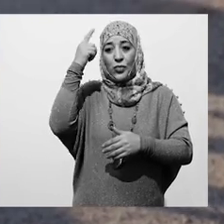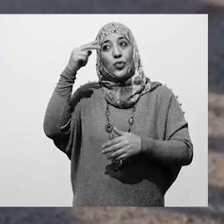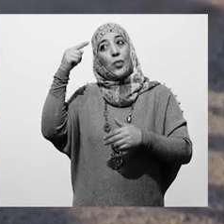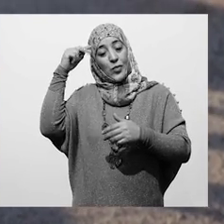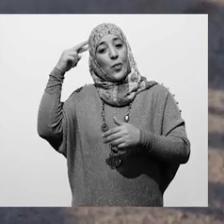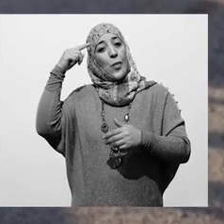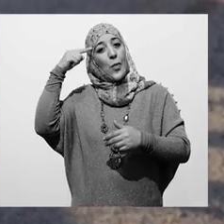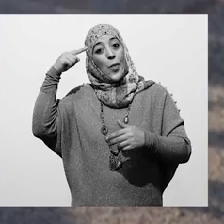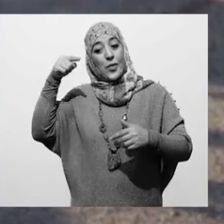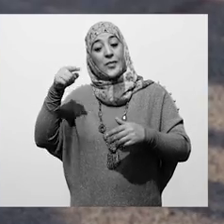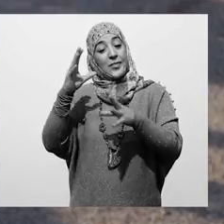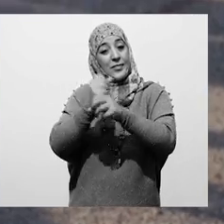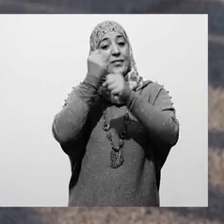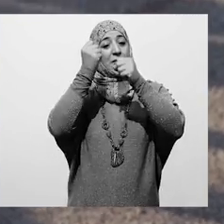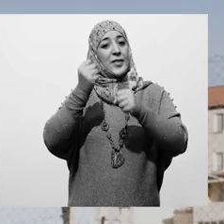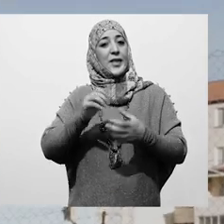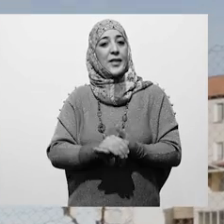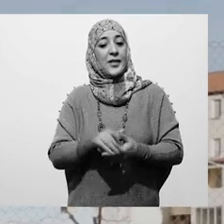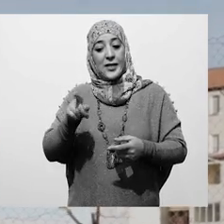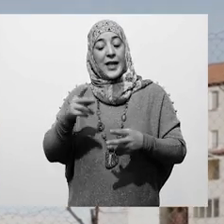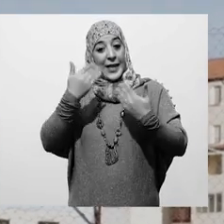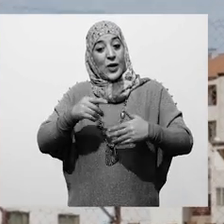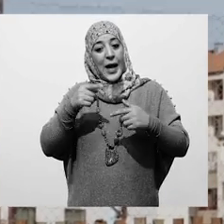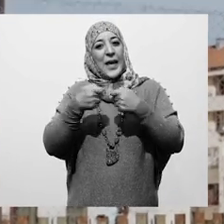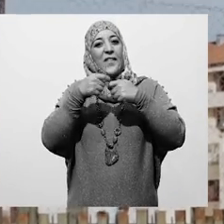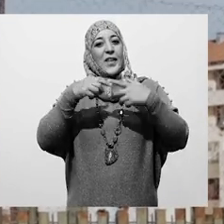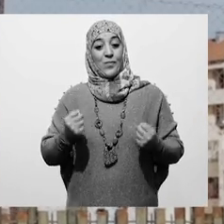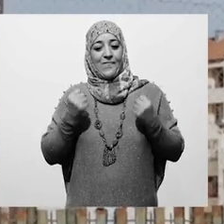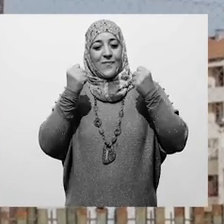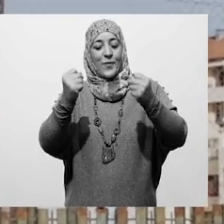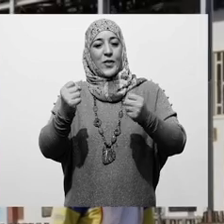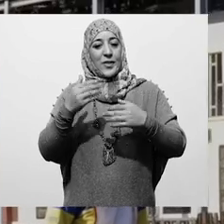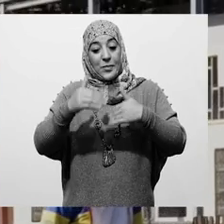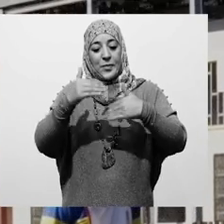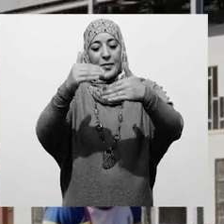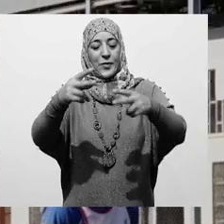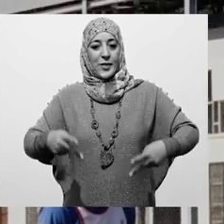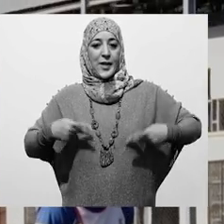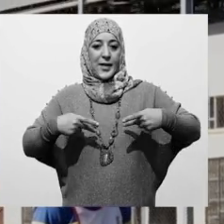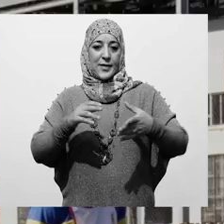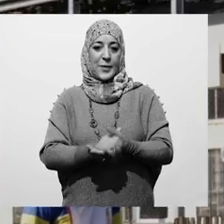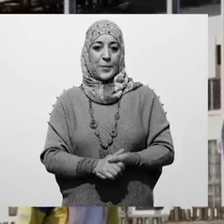terminer ses études. Je pense qu'il a réalisé que son handicap peut être une force pour lui.